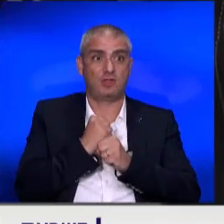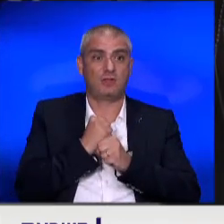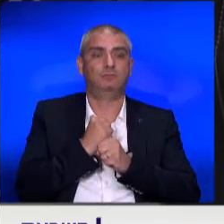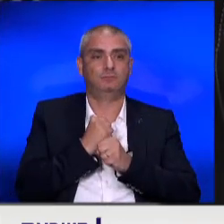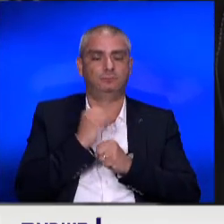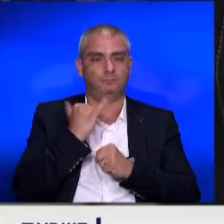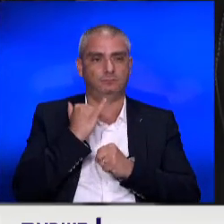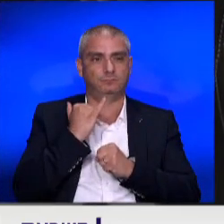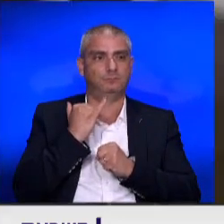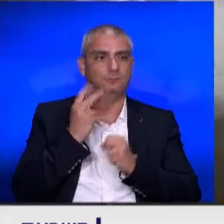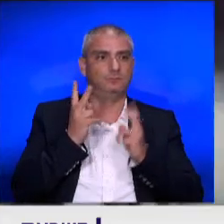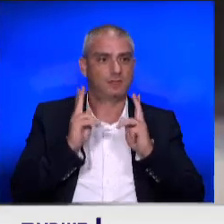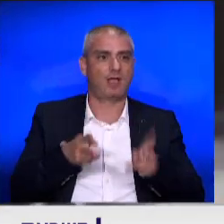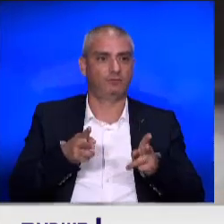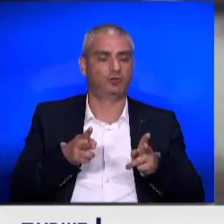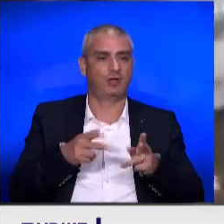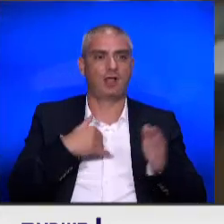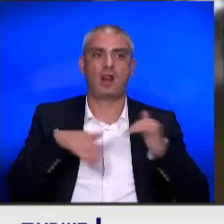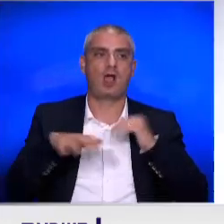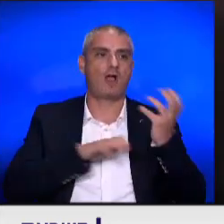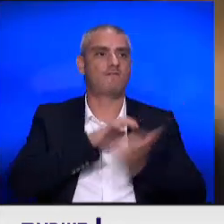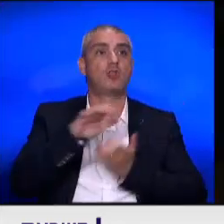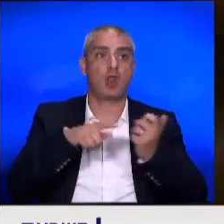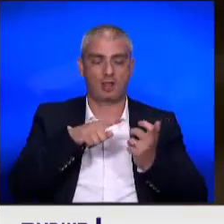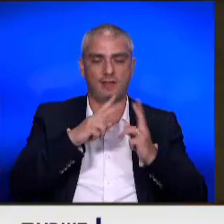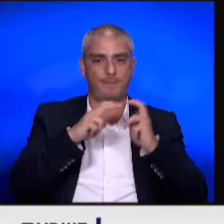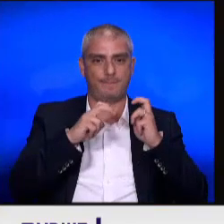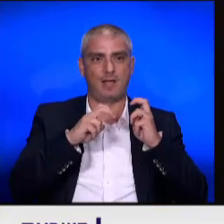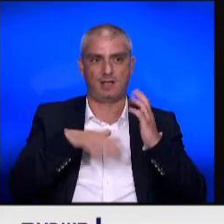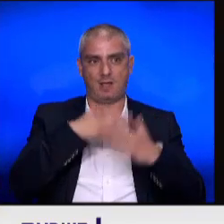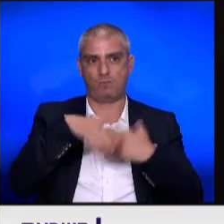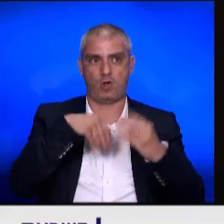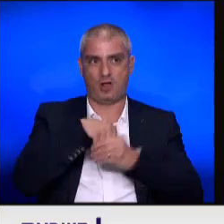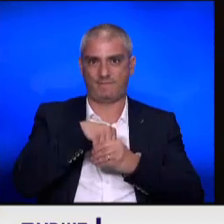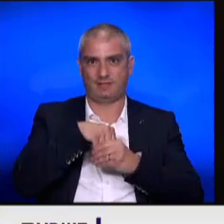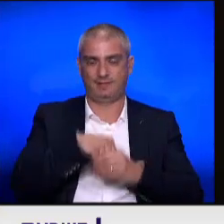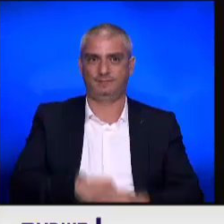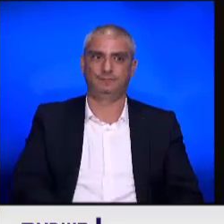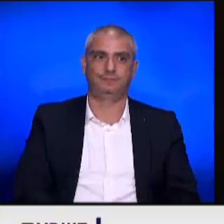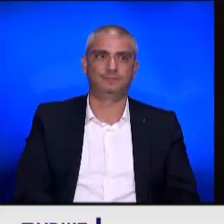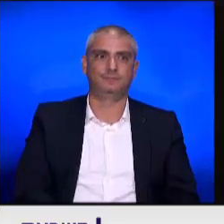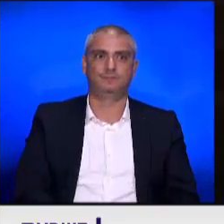בהחלט תרומה אפשרית לרחובות הלוהטים בעיר המעורבת.